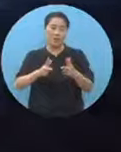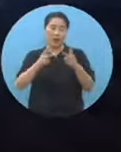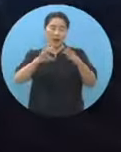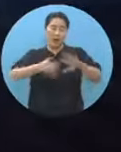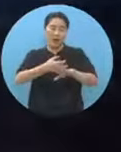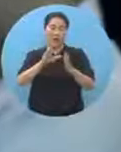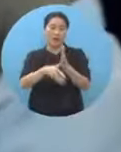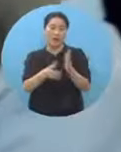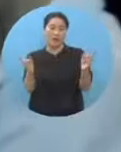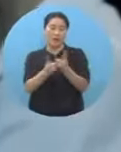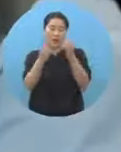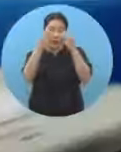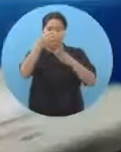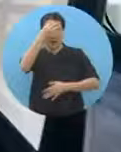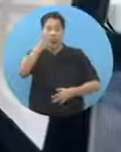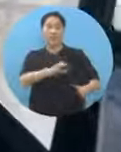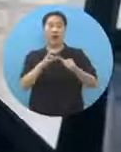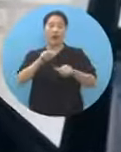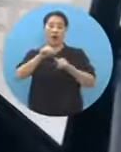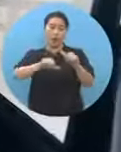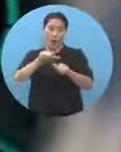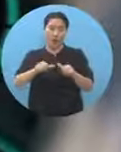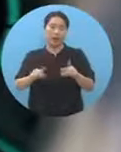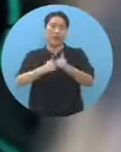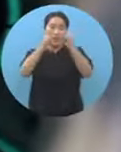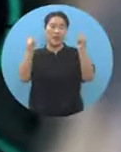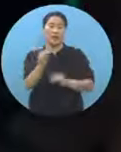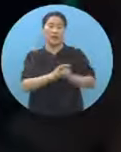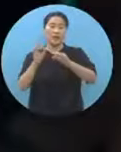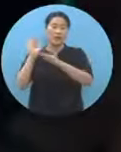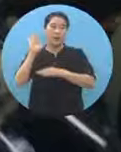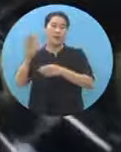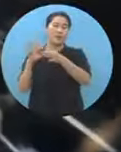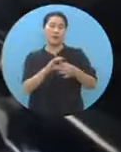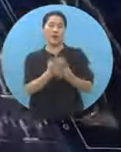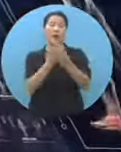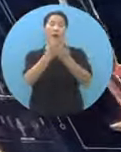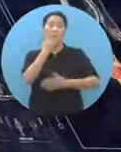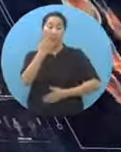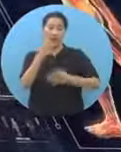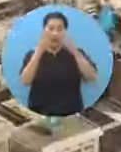4차 산업혁명 시대를 선도하는 새로운 기술을 활용해 환경, 사회, 경제적으로 지속